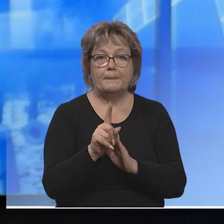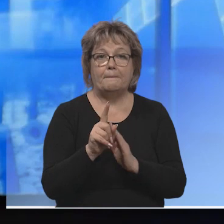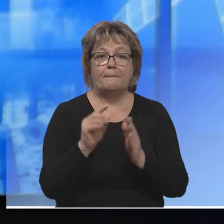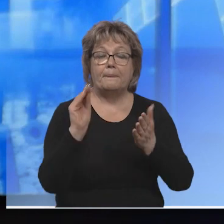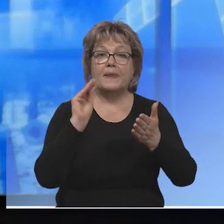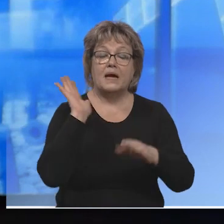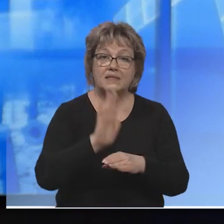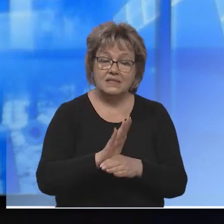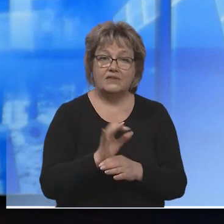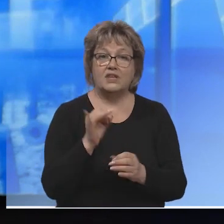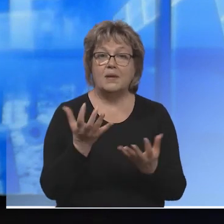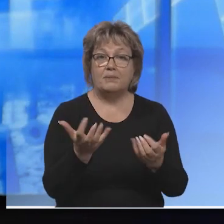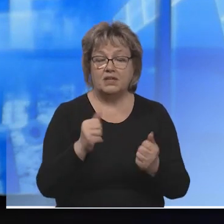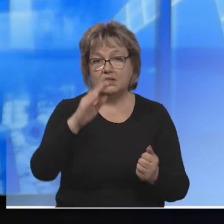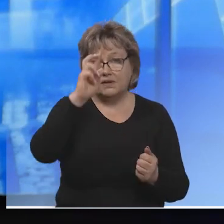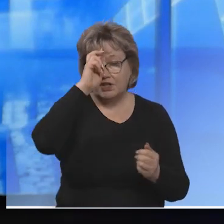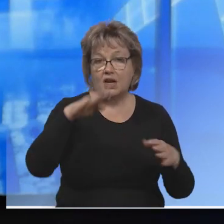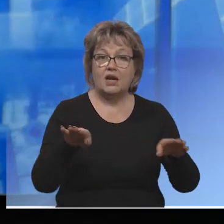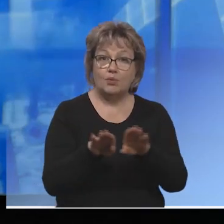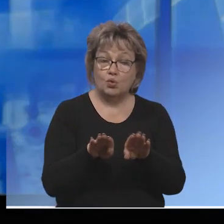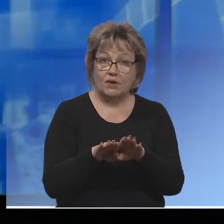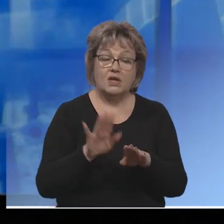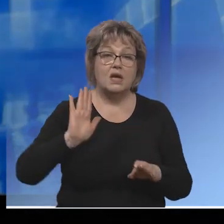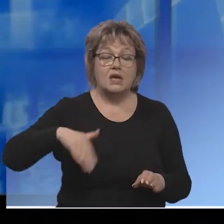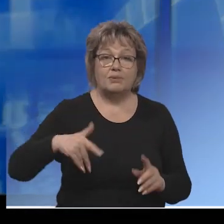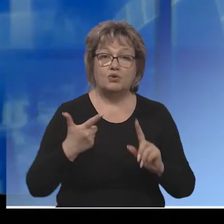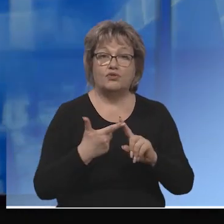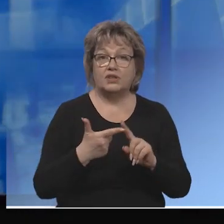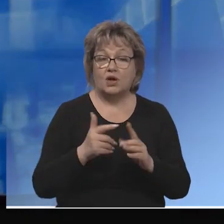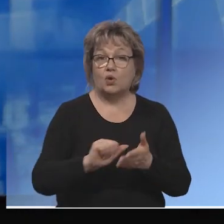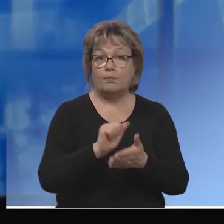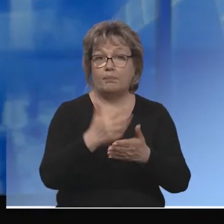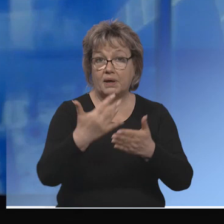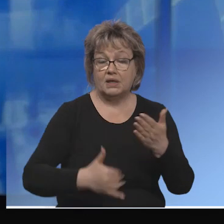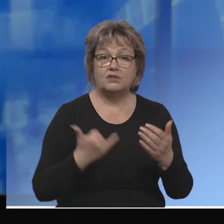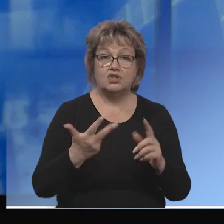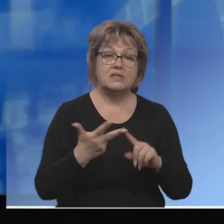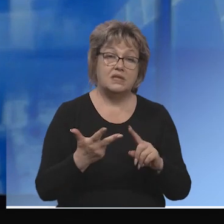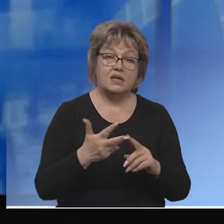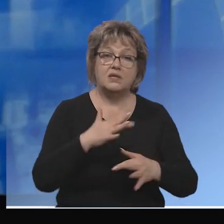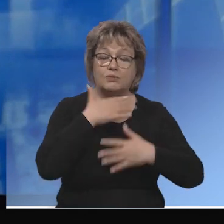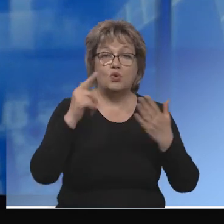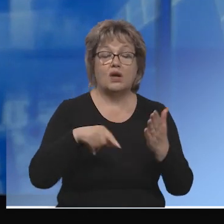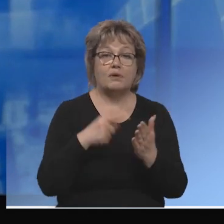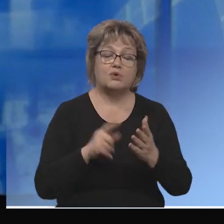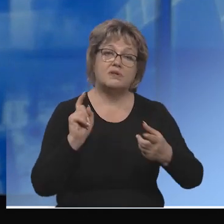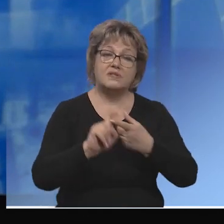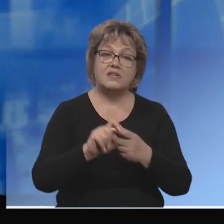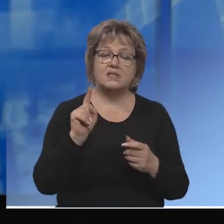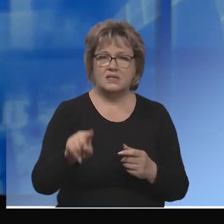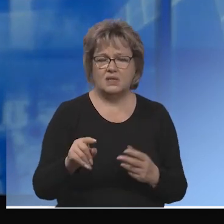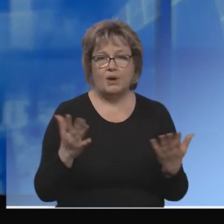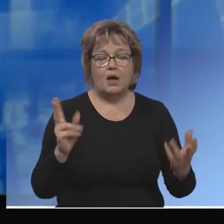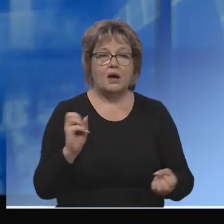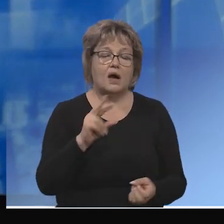в самом начале анонсированы и приняты на федеральном уровне, и потом уже второй пакет, и сейчас третий пакет. То есть поток вопросов, связанных с